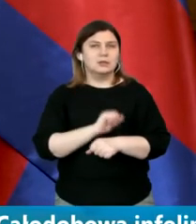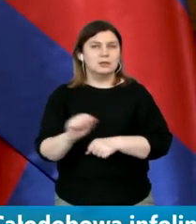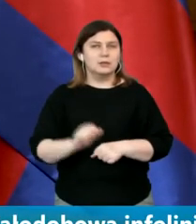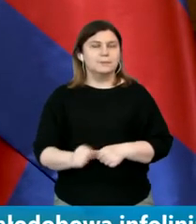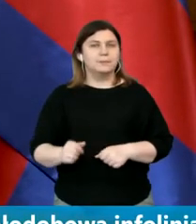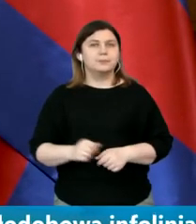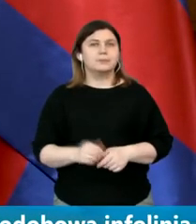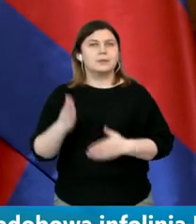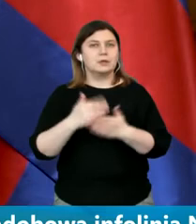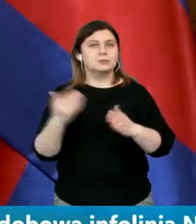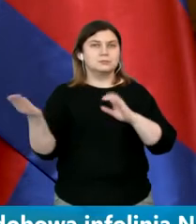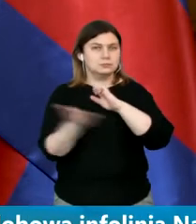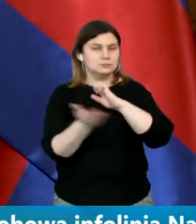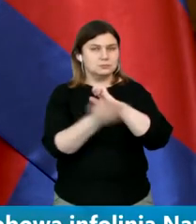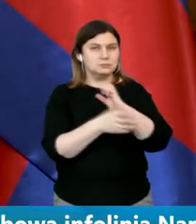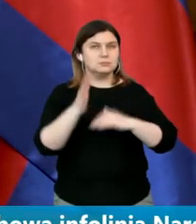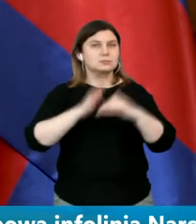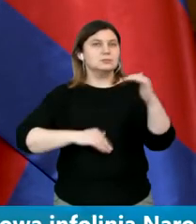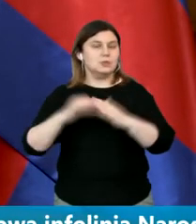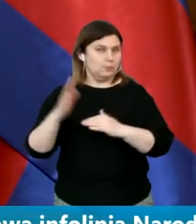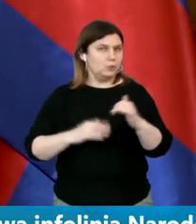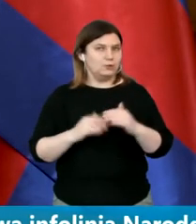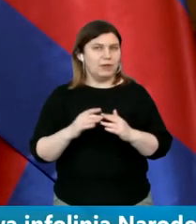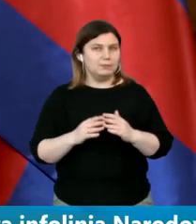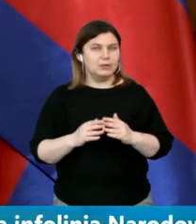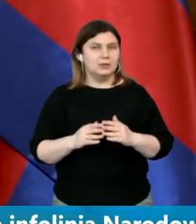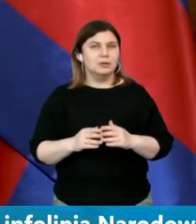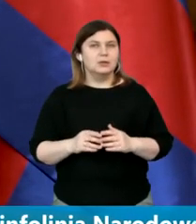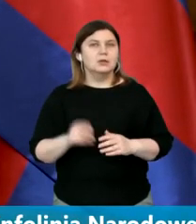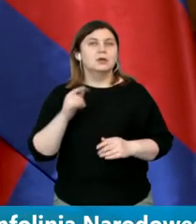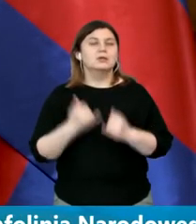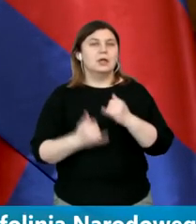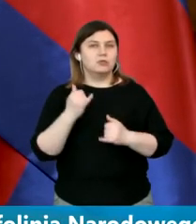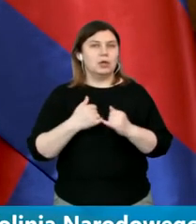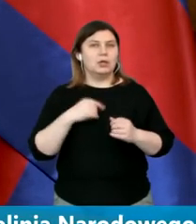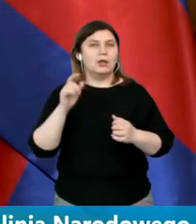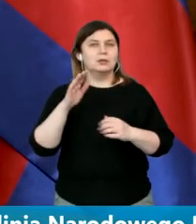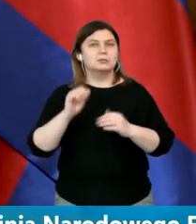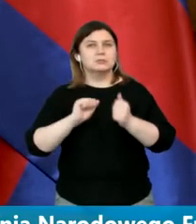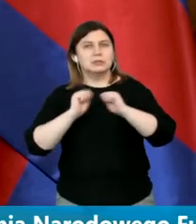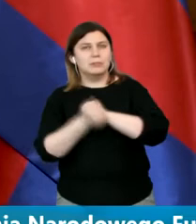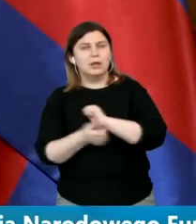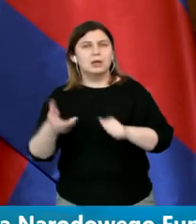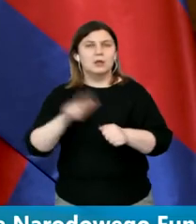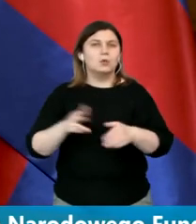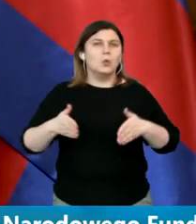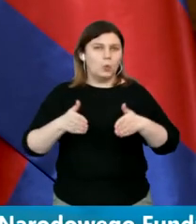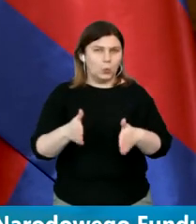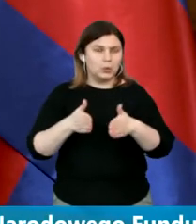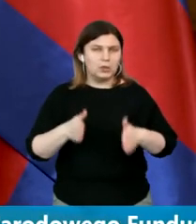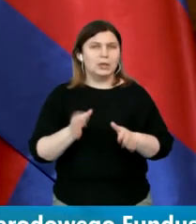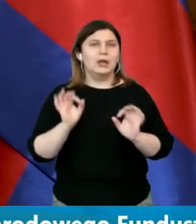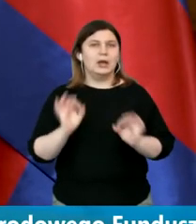Część wycinek jest związana z inwestycjami, a więc niestety, jeżeli dokonujemy przebudowy niektórych ulic, to